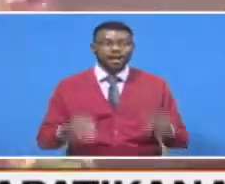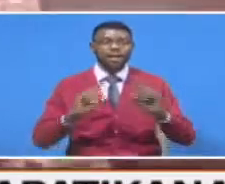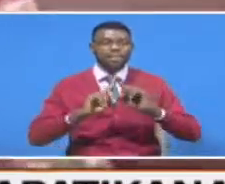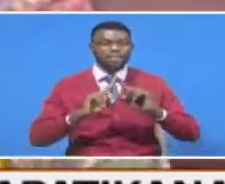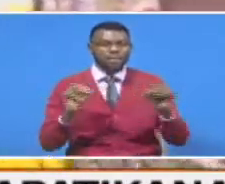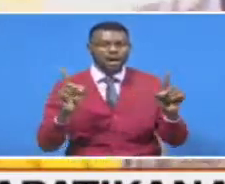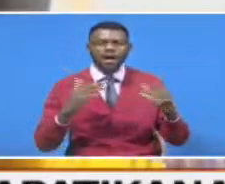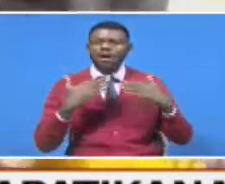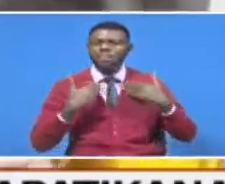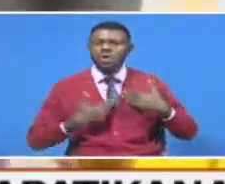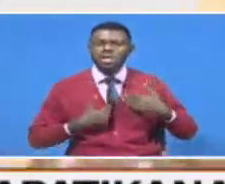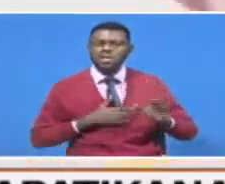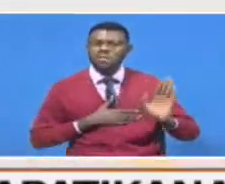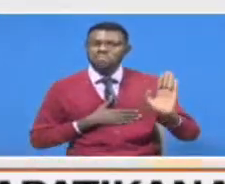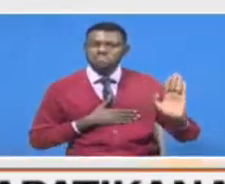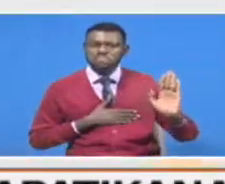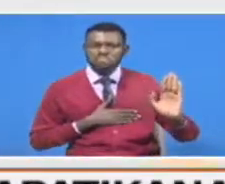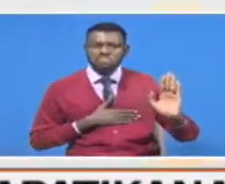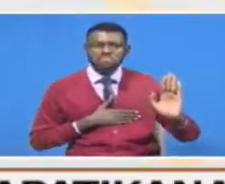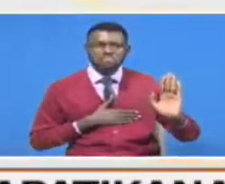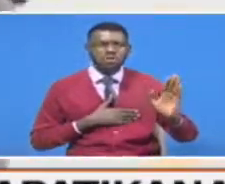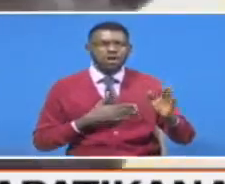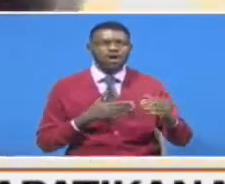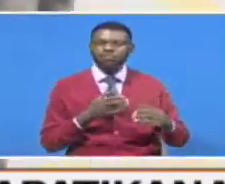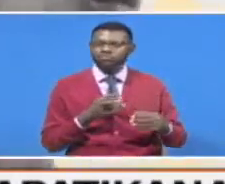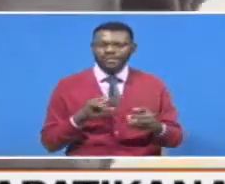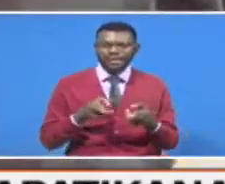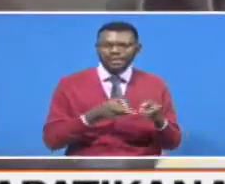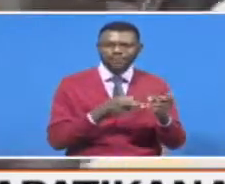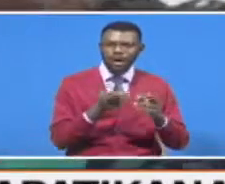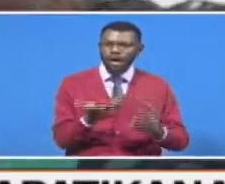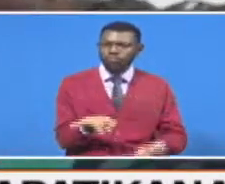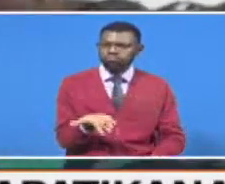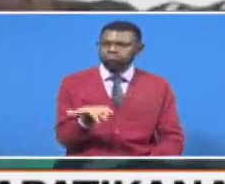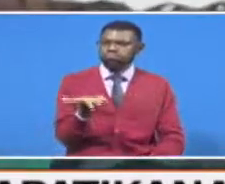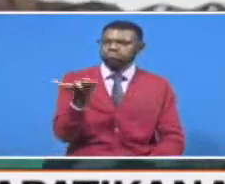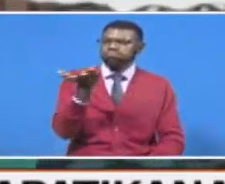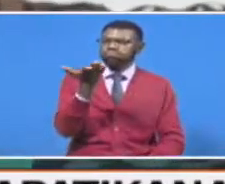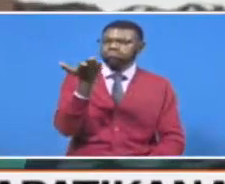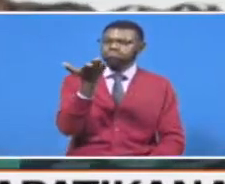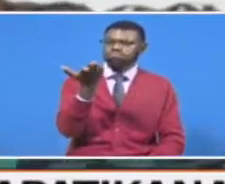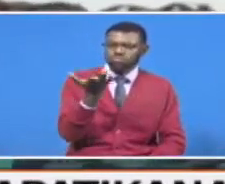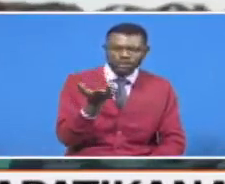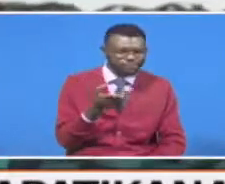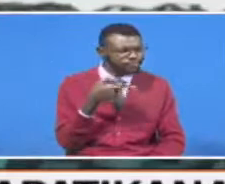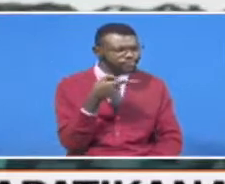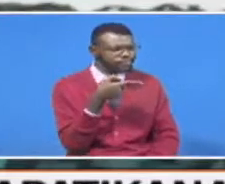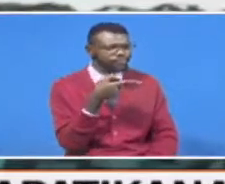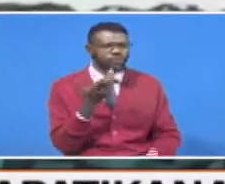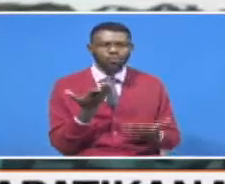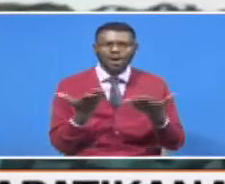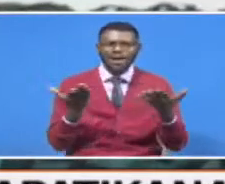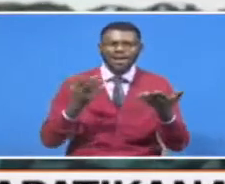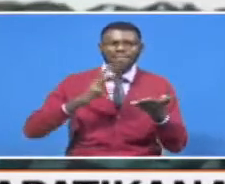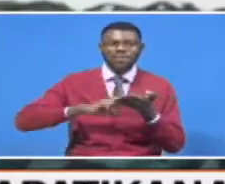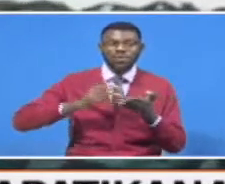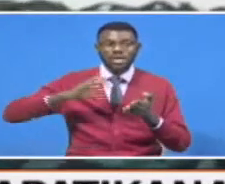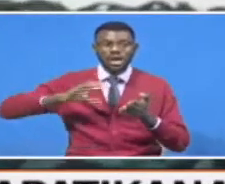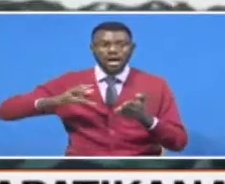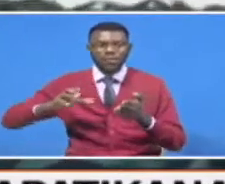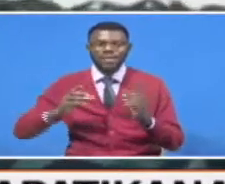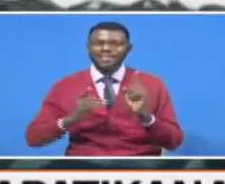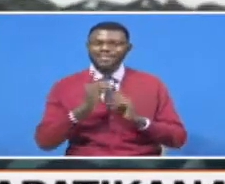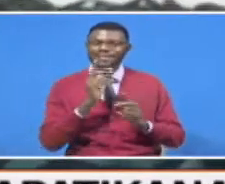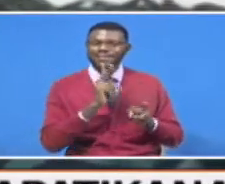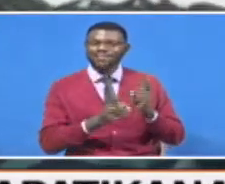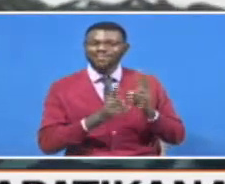Inasemekana kuwa mwili wa marehemu uliokotwa ukiwa umeelea kwenye mto Kuja, ambao pia unajulikana kama Gucha, kule kaunti ya Migori, tarehe